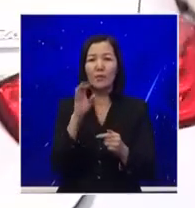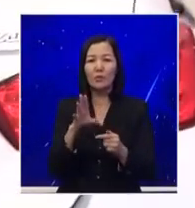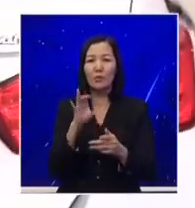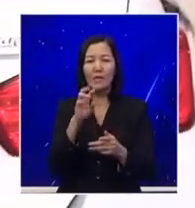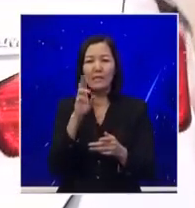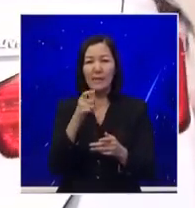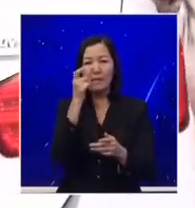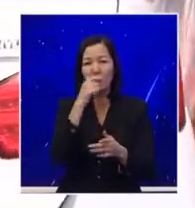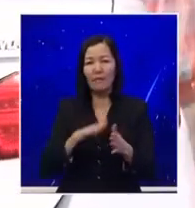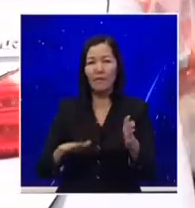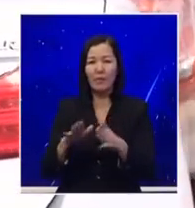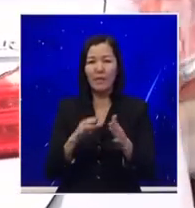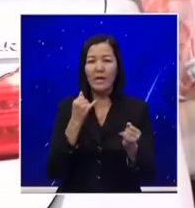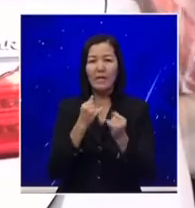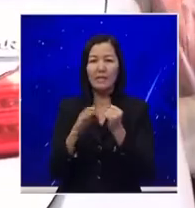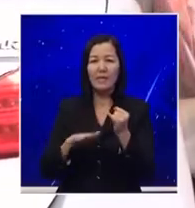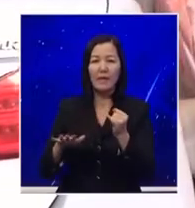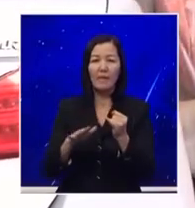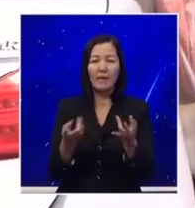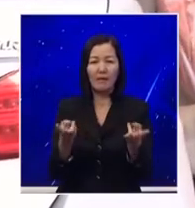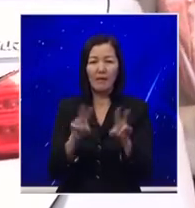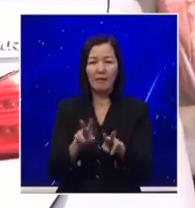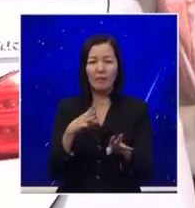Панфилов аудандары сары аймақта қалып отыр.